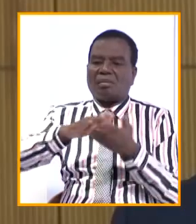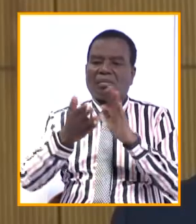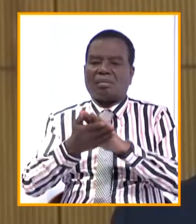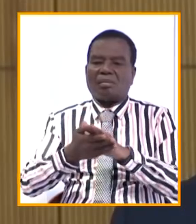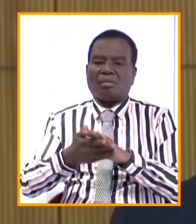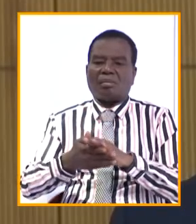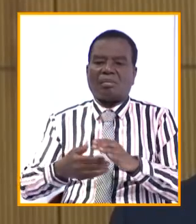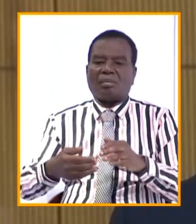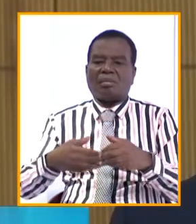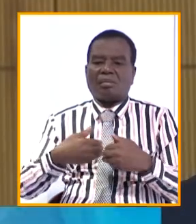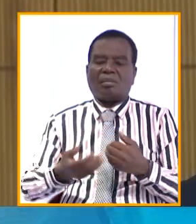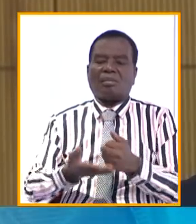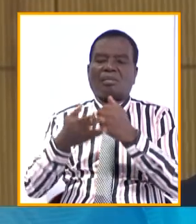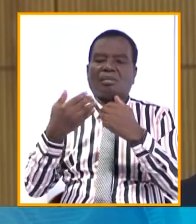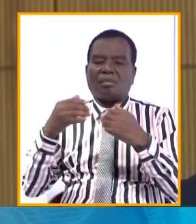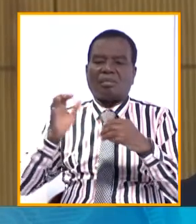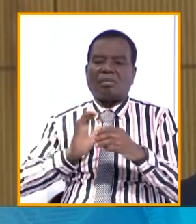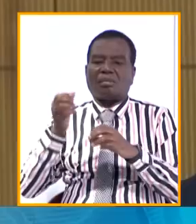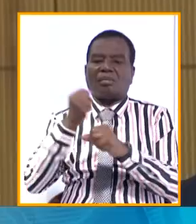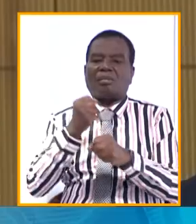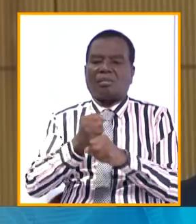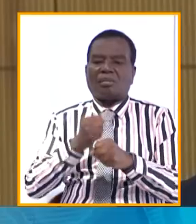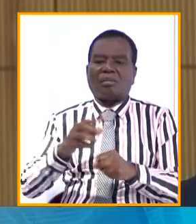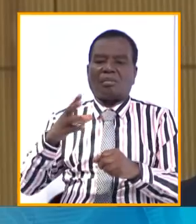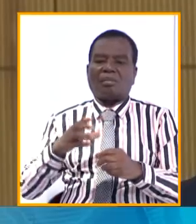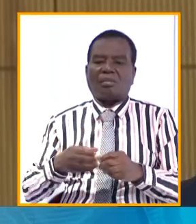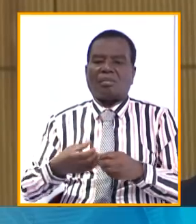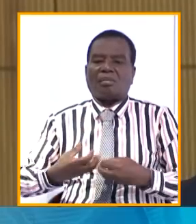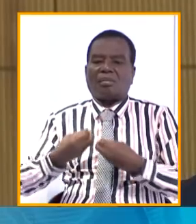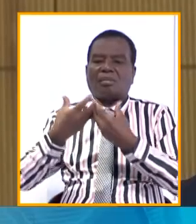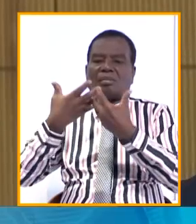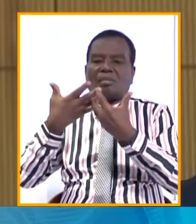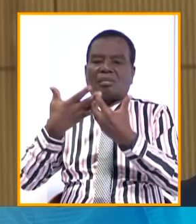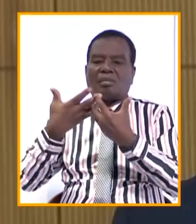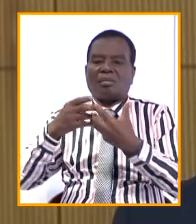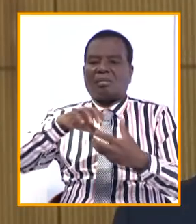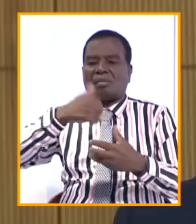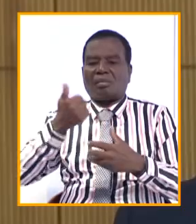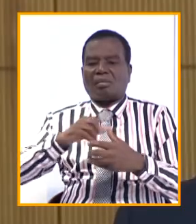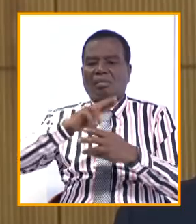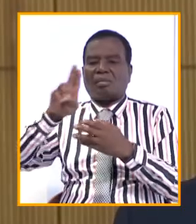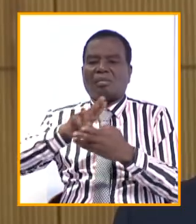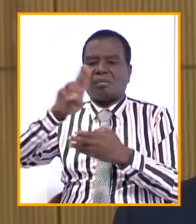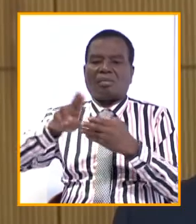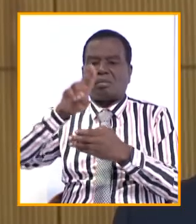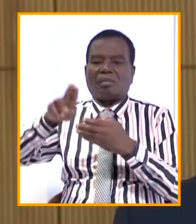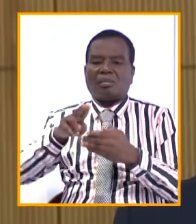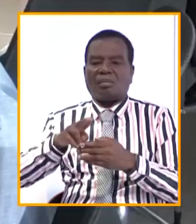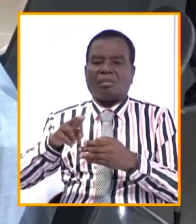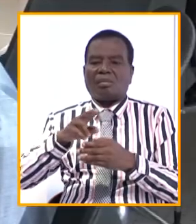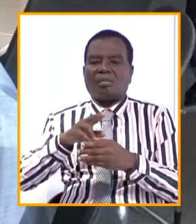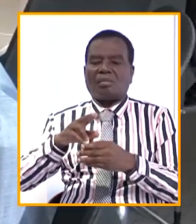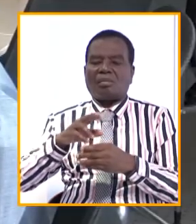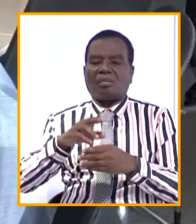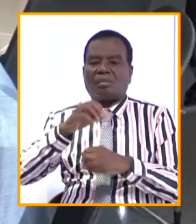sommes très fiers de jouer notre rôle aussi et de pouvoir, on l'espère, inspirer d'autres universités, d'autres systèmes